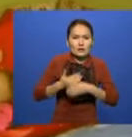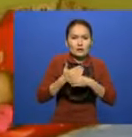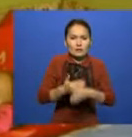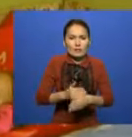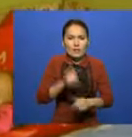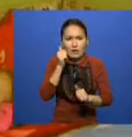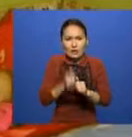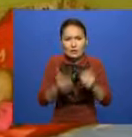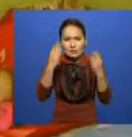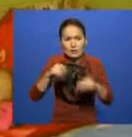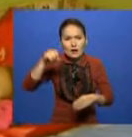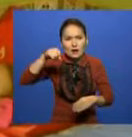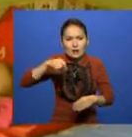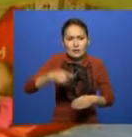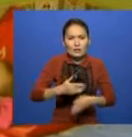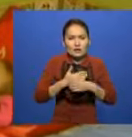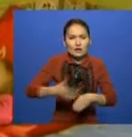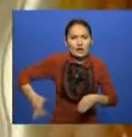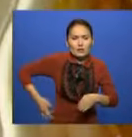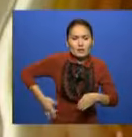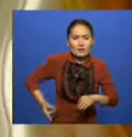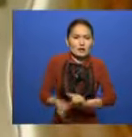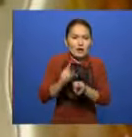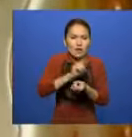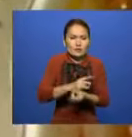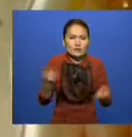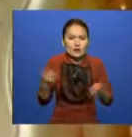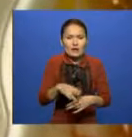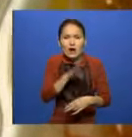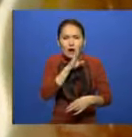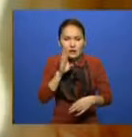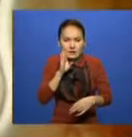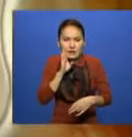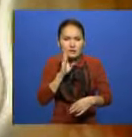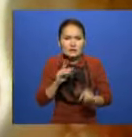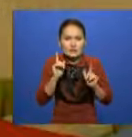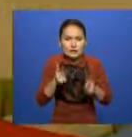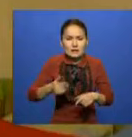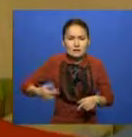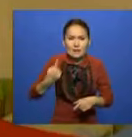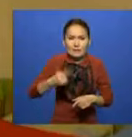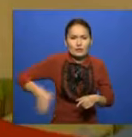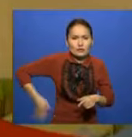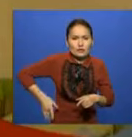болды. Сондықтан шұғыл түрде бүйректерін ауыстыруға жет. Анасы өзінің бір бүйрегін беретін болып отыр.